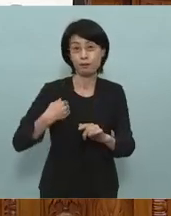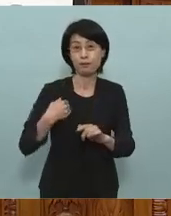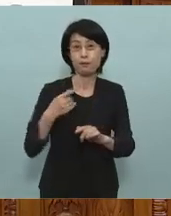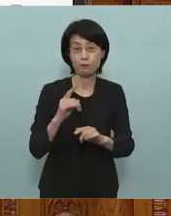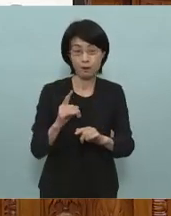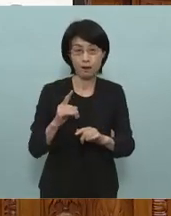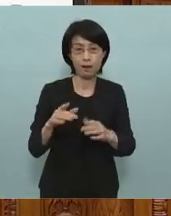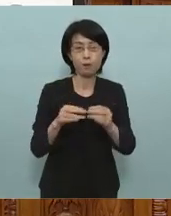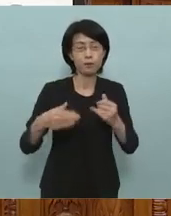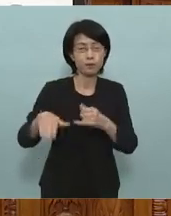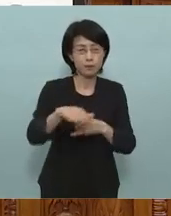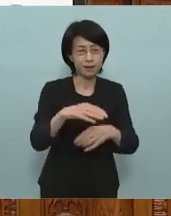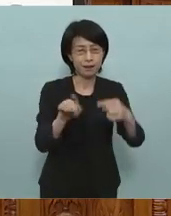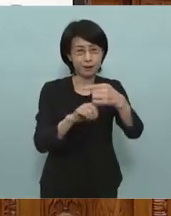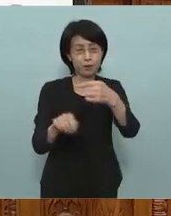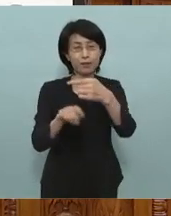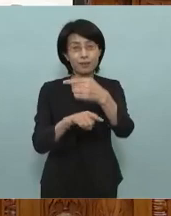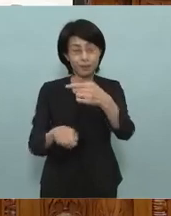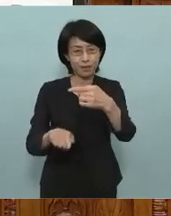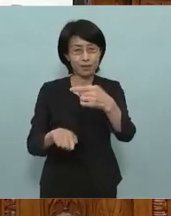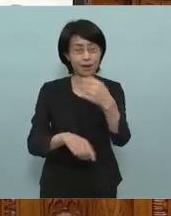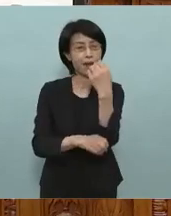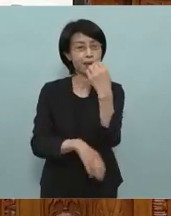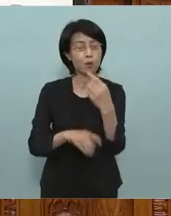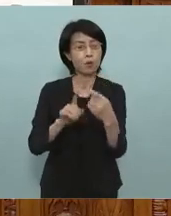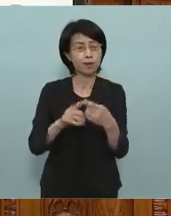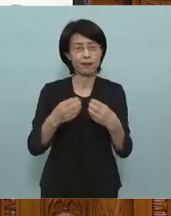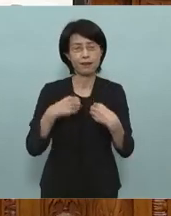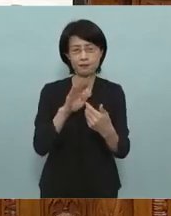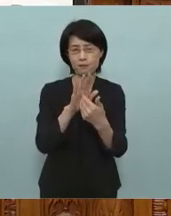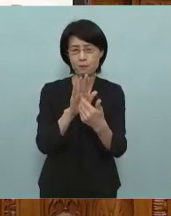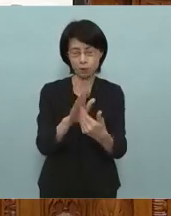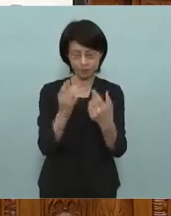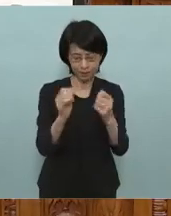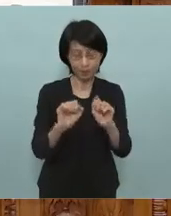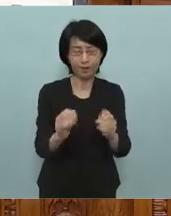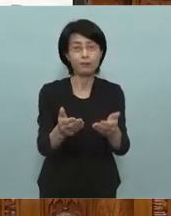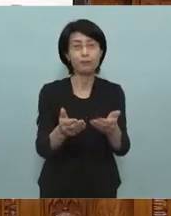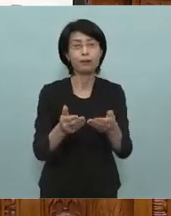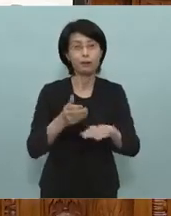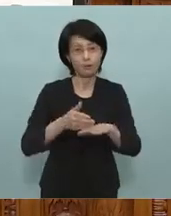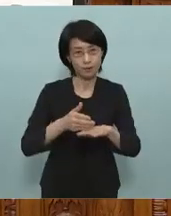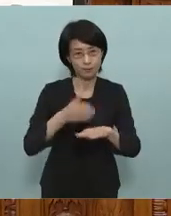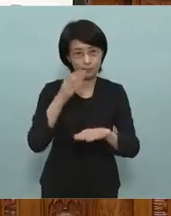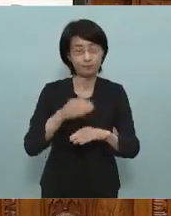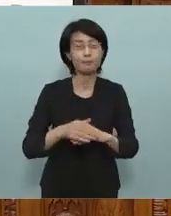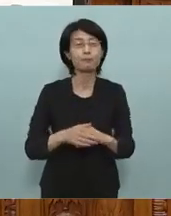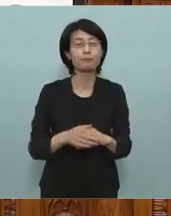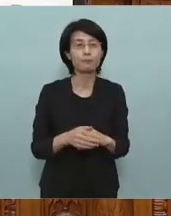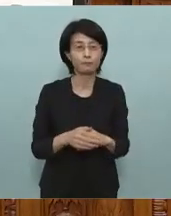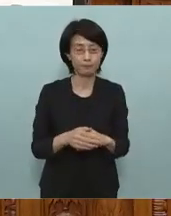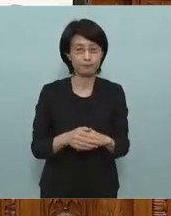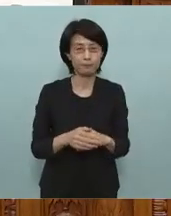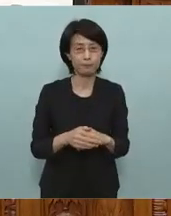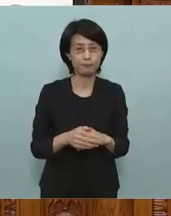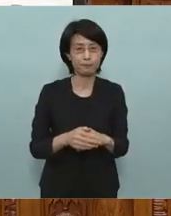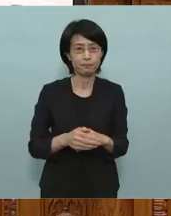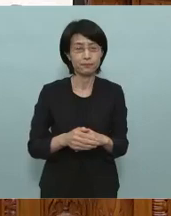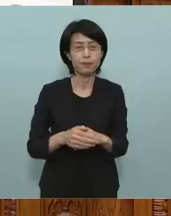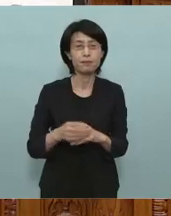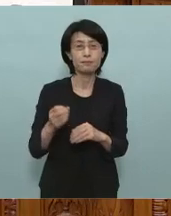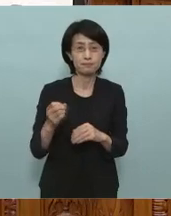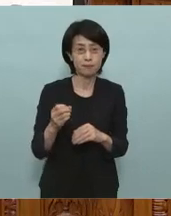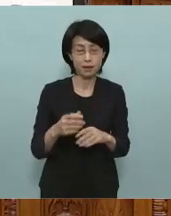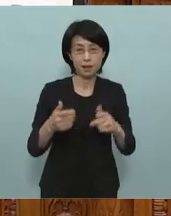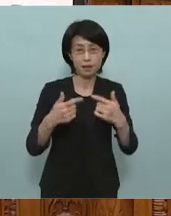の皆様お一人を一人が基本的な感染対策を徹底してくださったおかげですまた日々